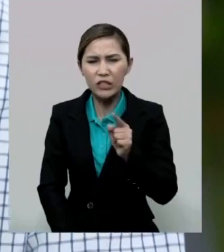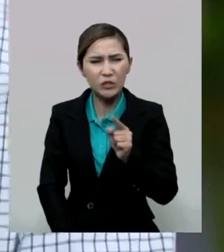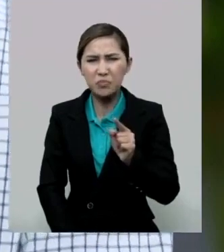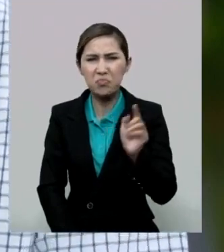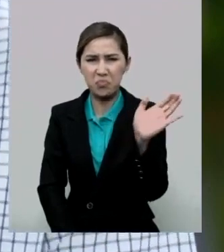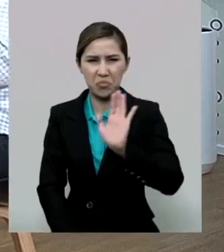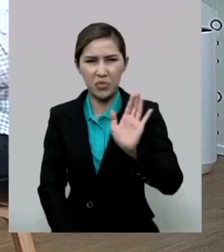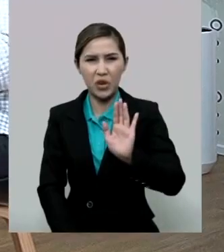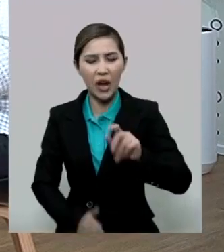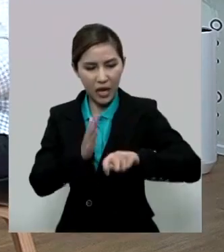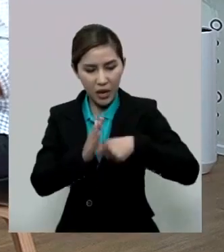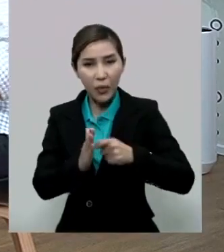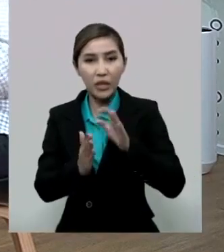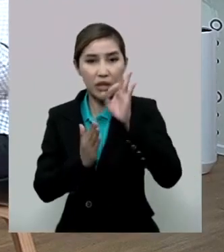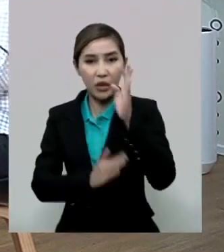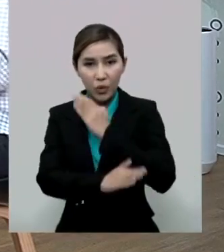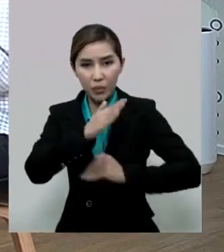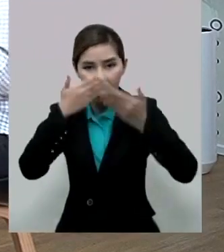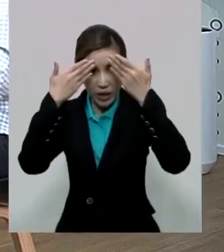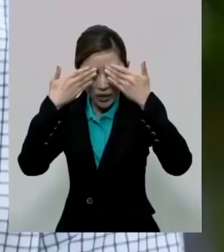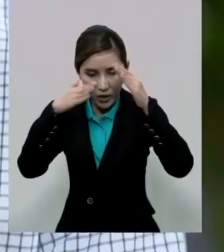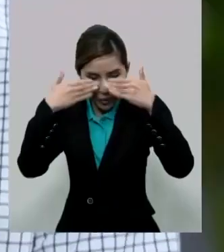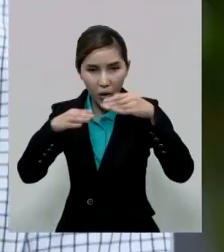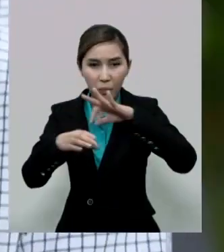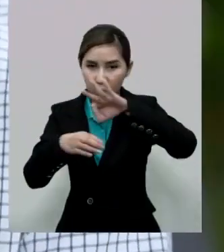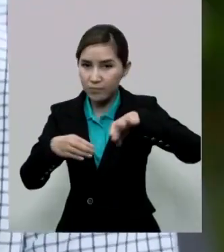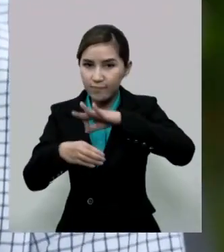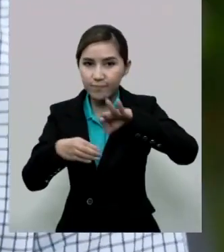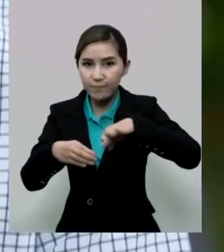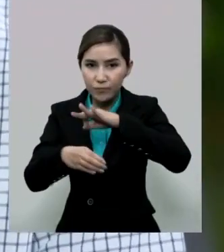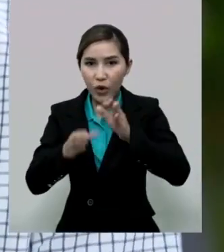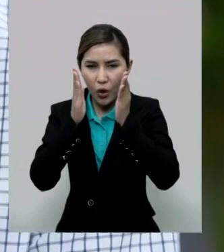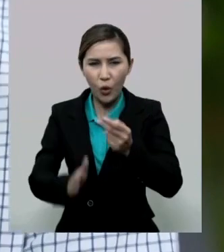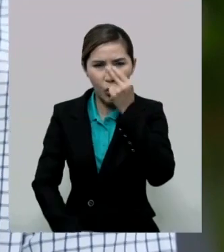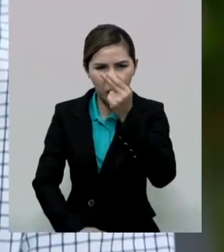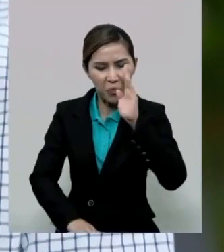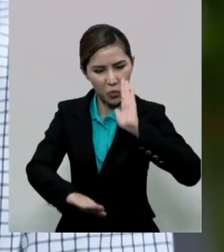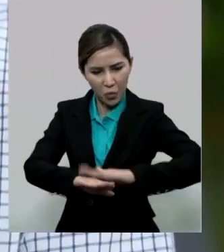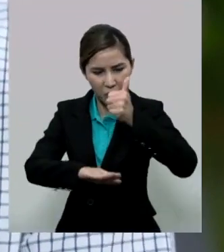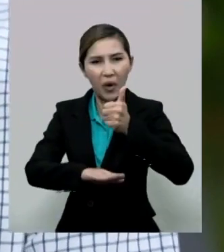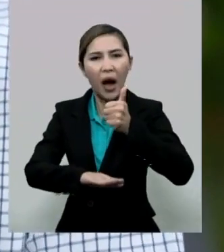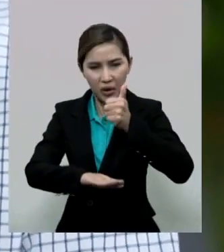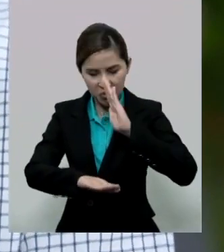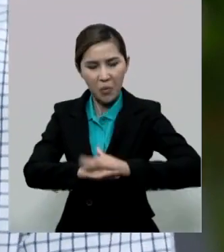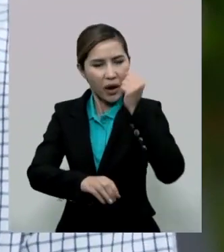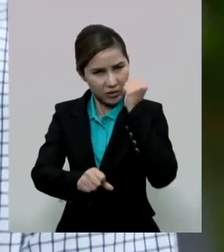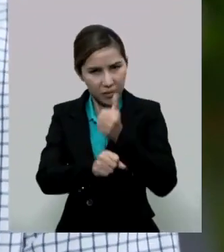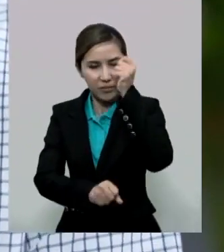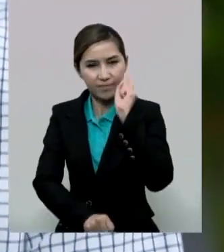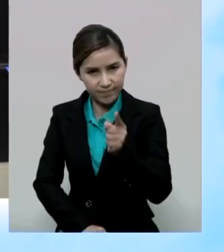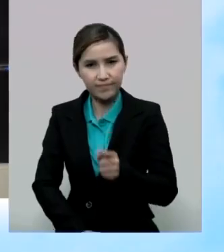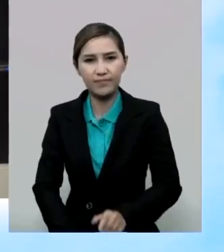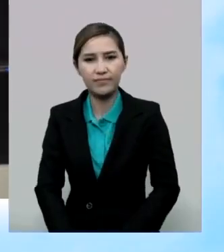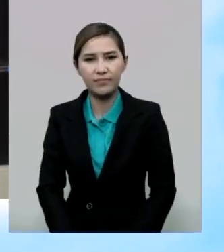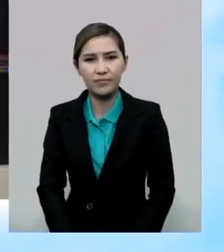งมันไม่ใช่อย่างนั้นอันนั้นคือเหตุผลที่เราเลือกคนพิการทางสายตามาทำงานเพื่อจะได้ให้คนเห็นว่าเขามีความสามารถจริงเขามีศักยภาพจริ